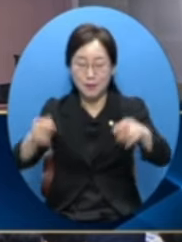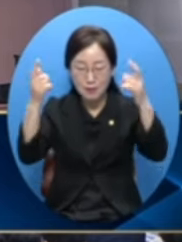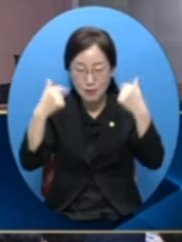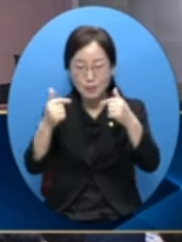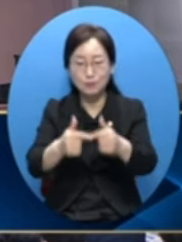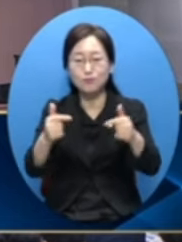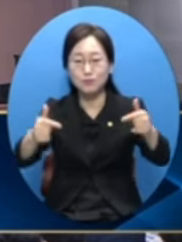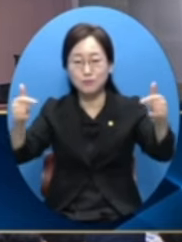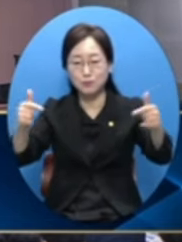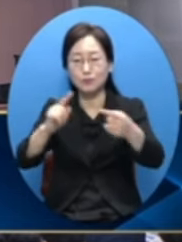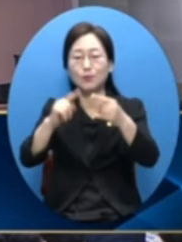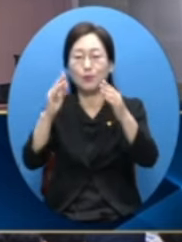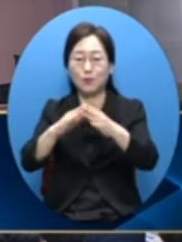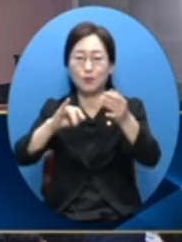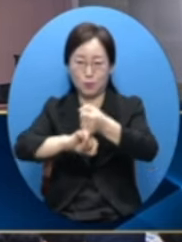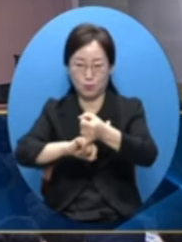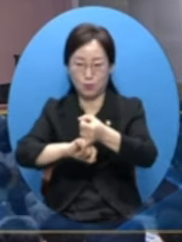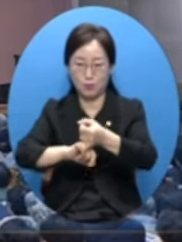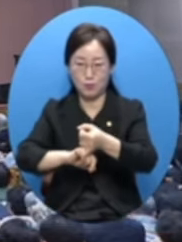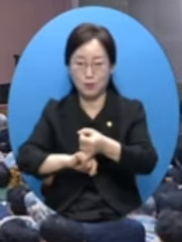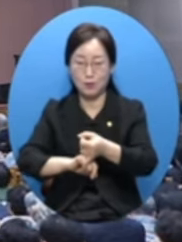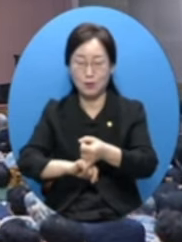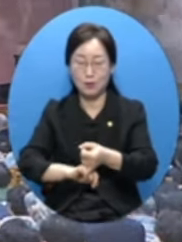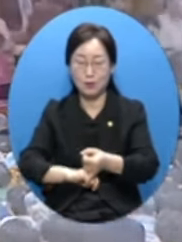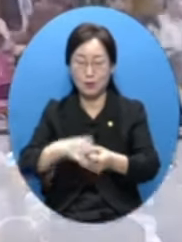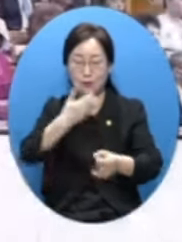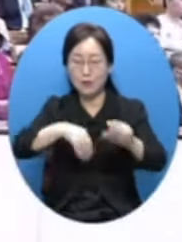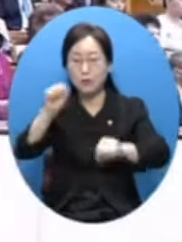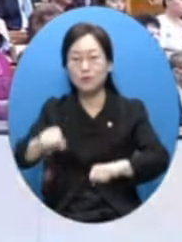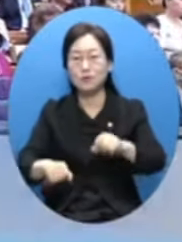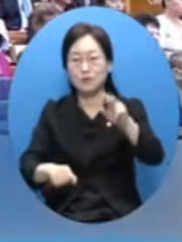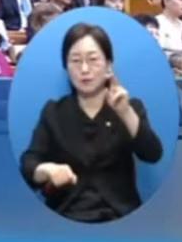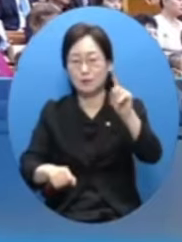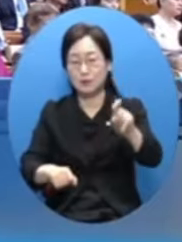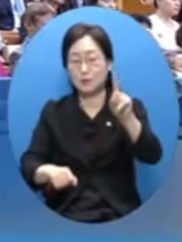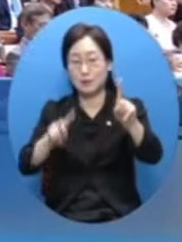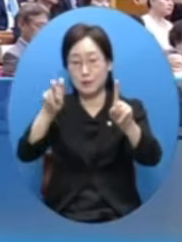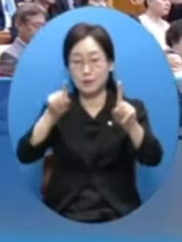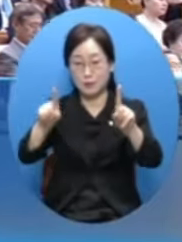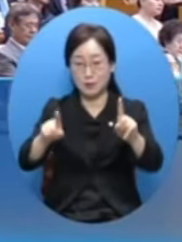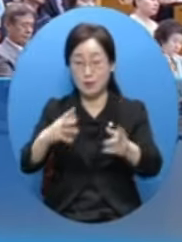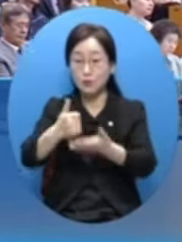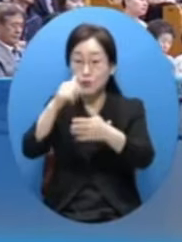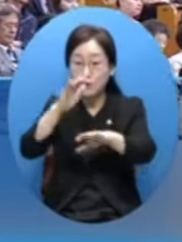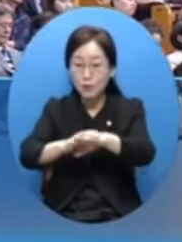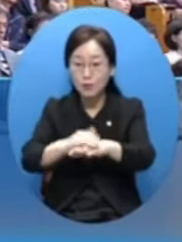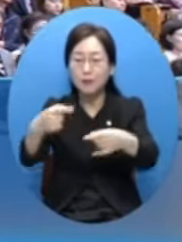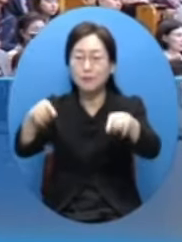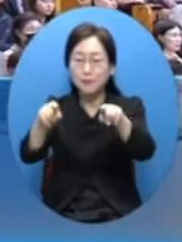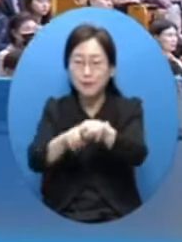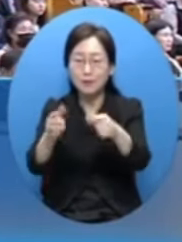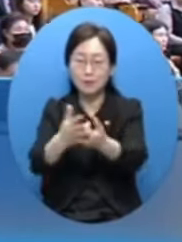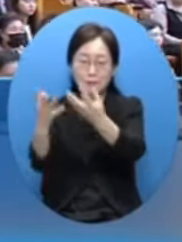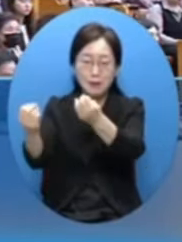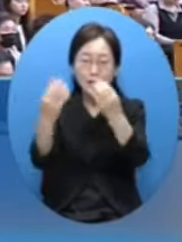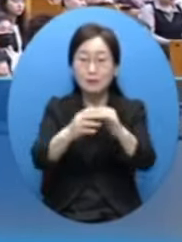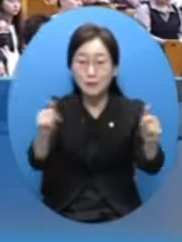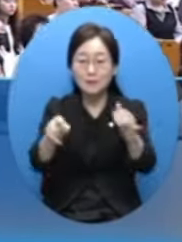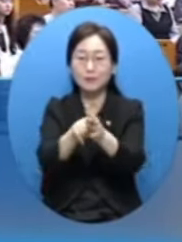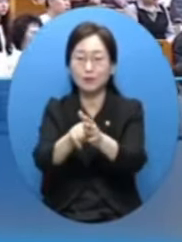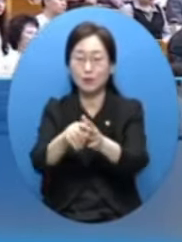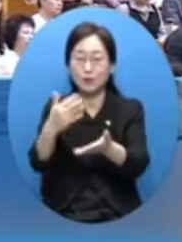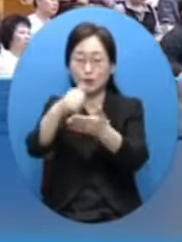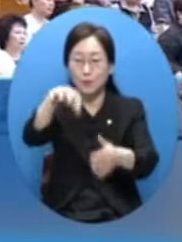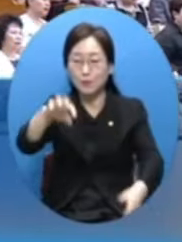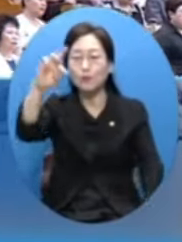교회가 되어야 한다고 하는 것입니다. 사도행전 11장 21절 보니까 주의 손이 그들과 함께 하심에 수많은 사람들이 믿고